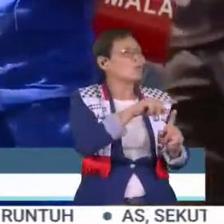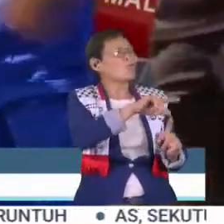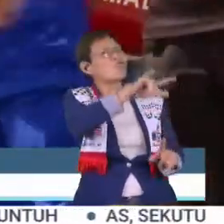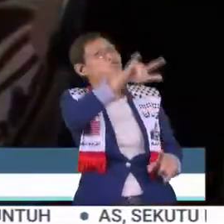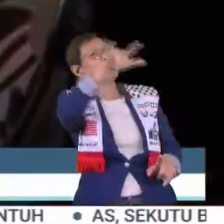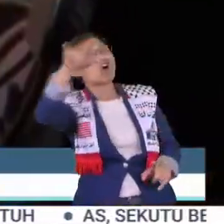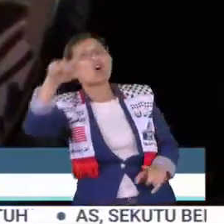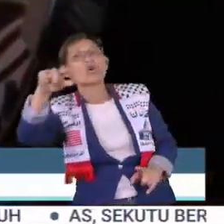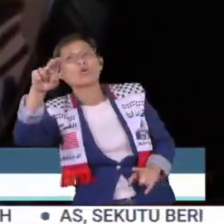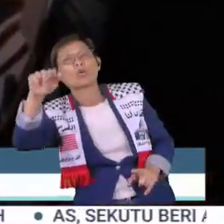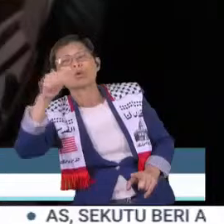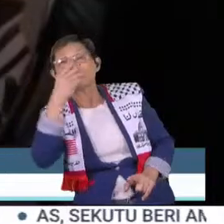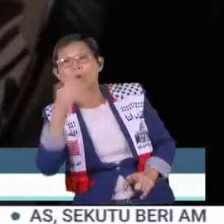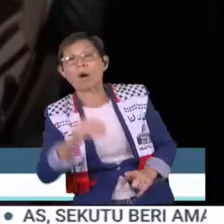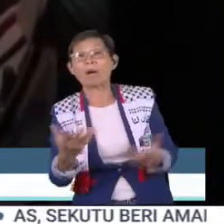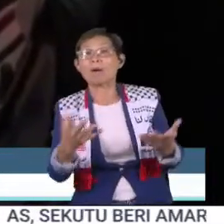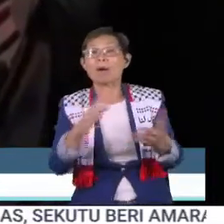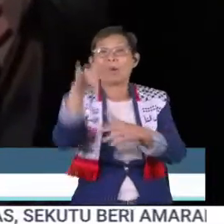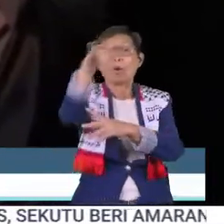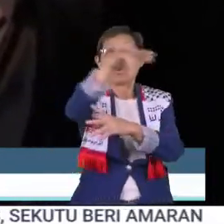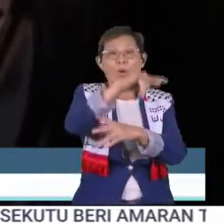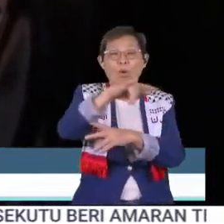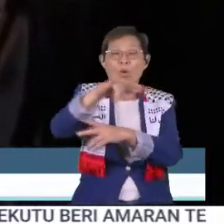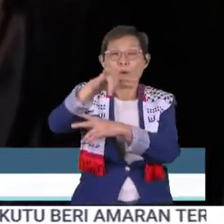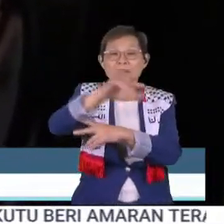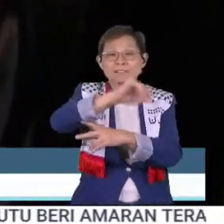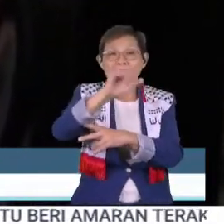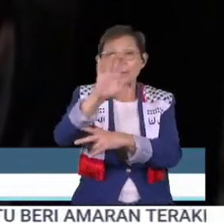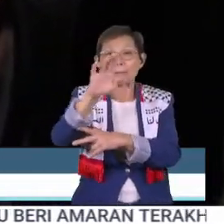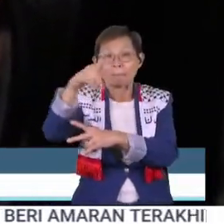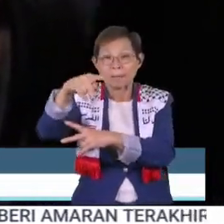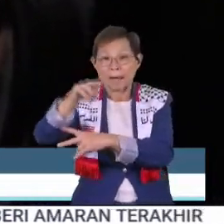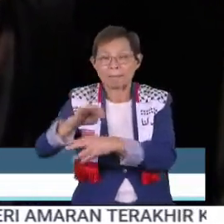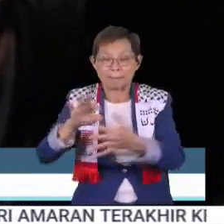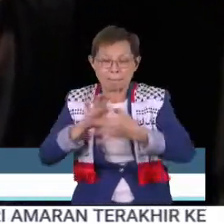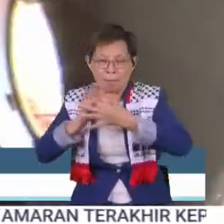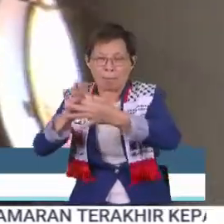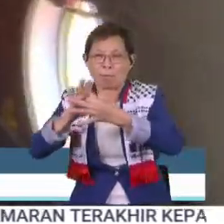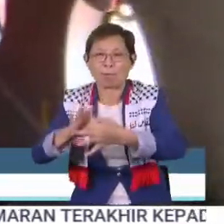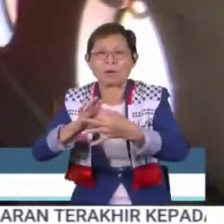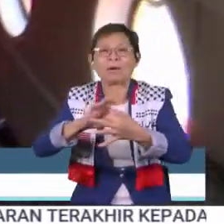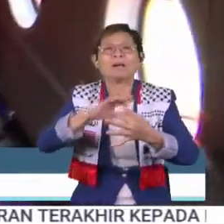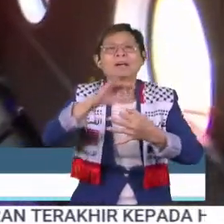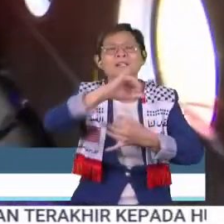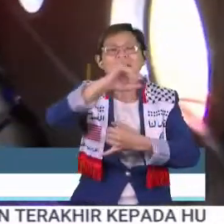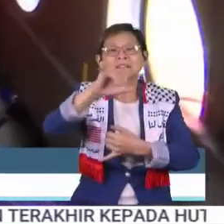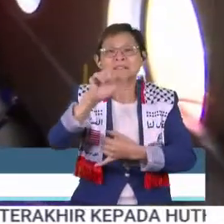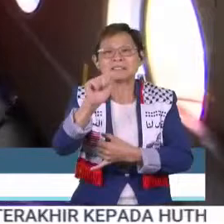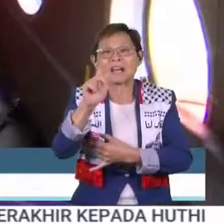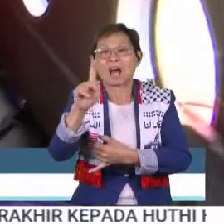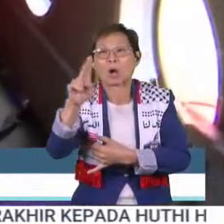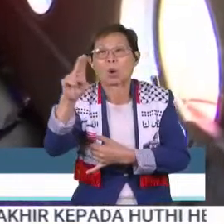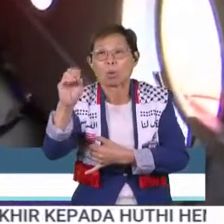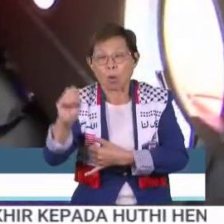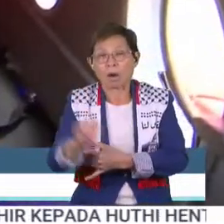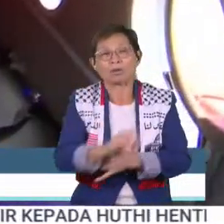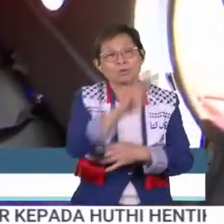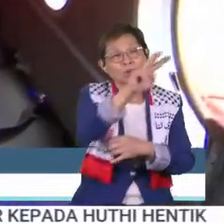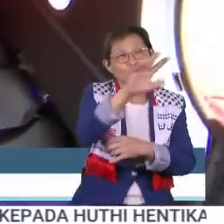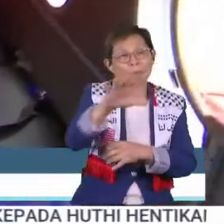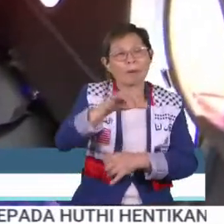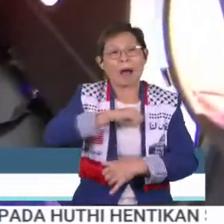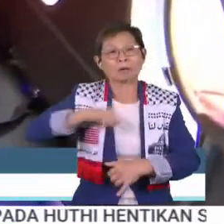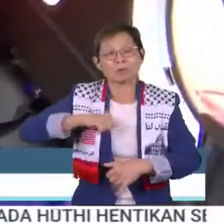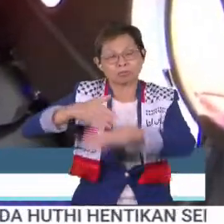Musang. Operasi melibatkan bahagian udara JBPM dengan kerjasama Jabatan Kemajuan Orang Asli JAKOA. Seramai 25